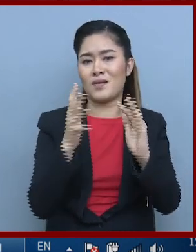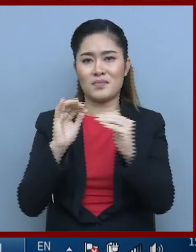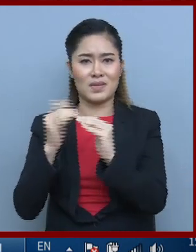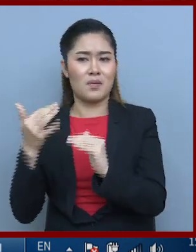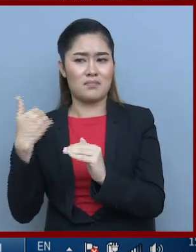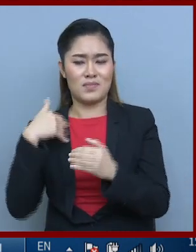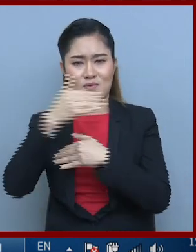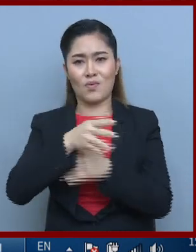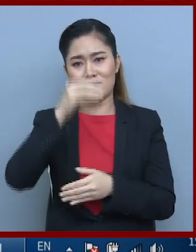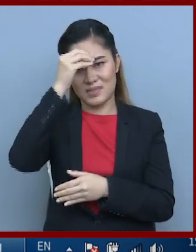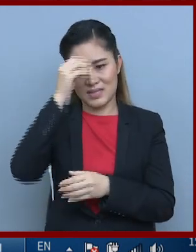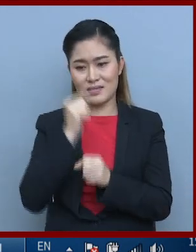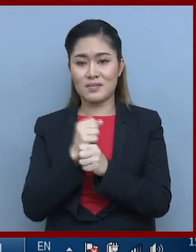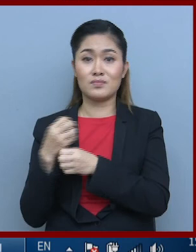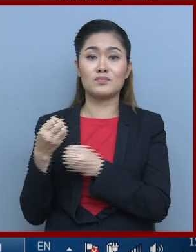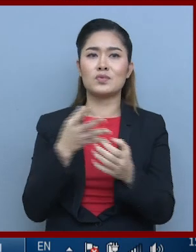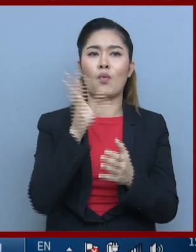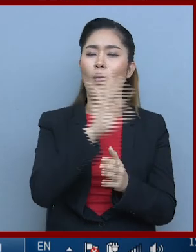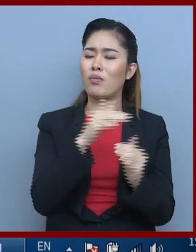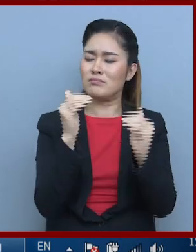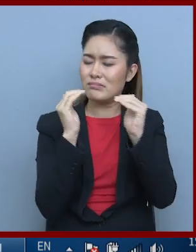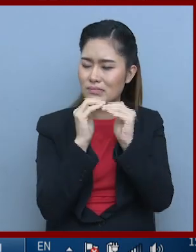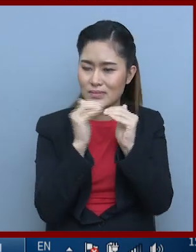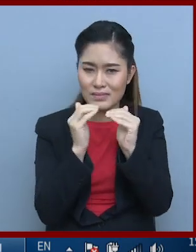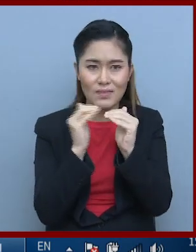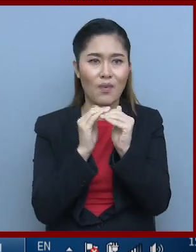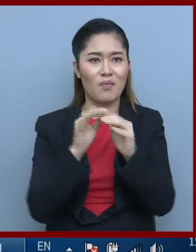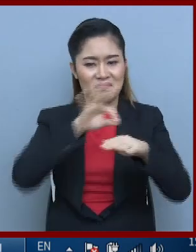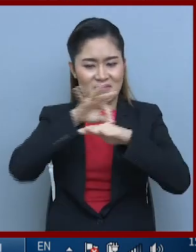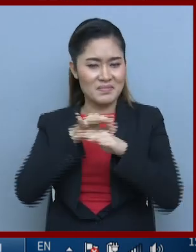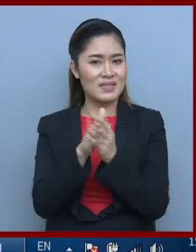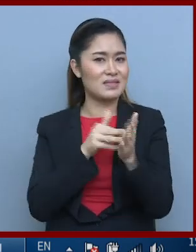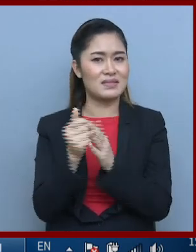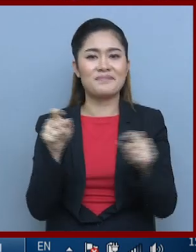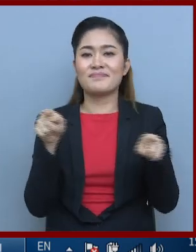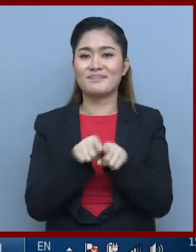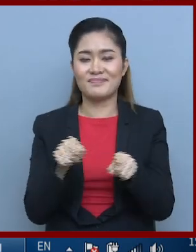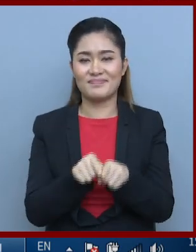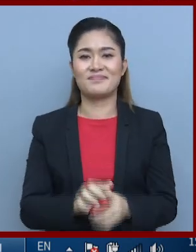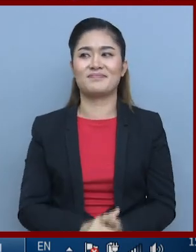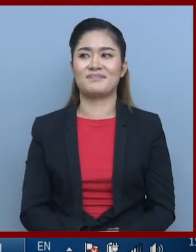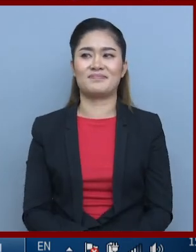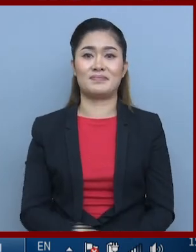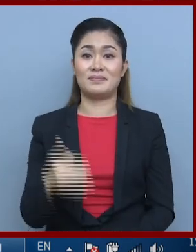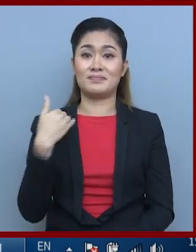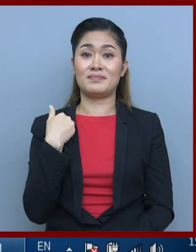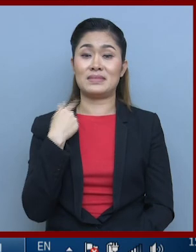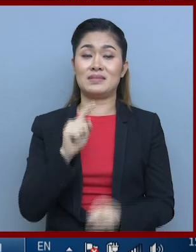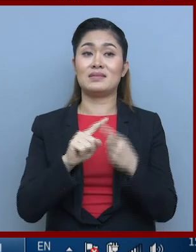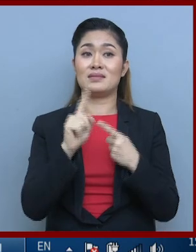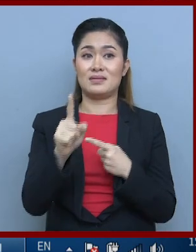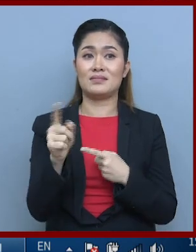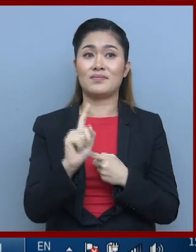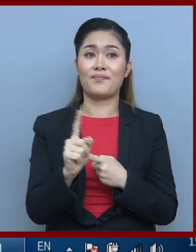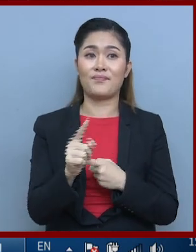แต่นี่มีบางห้องนะทำมาส่งครูก็แหมเท่ากันเป๊ะเลยทั้งขนาดทั้งตำแหน่งสีสันมาดูคอมมานด์1ค